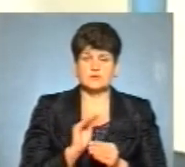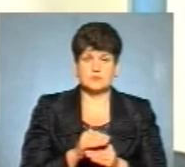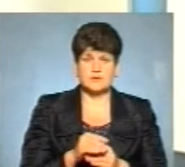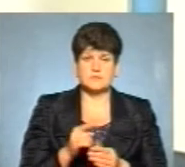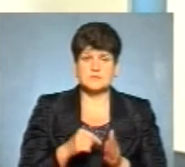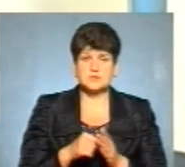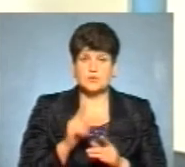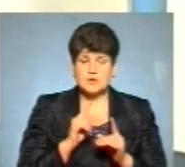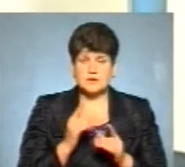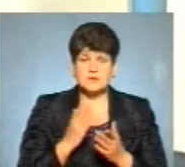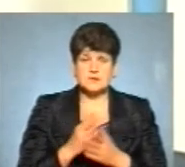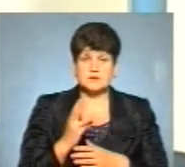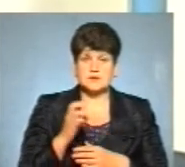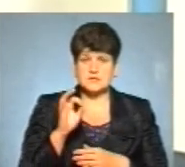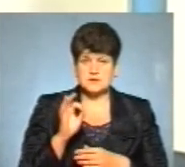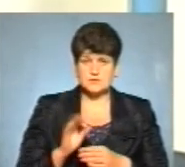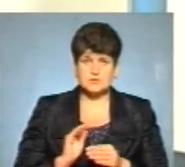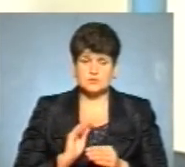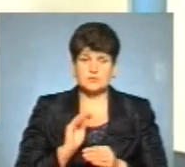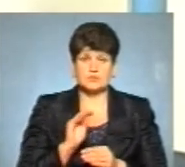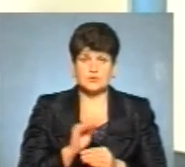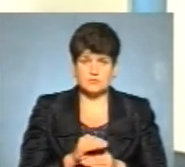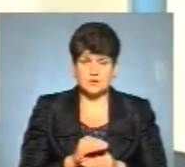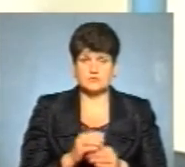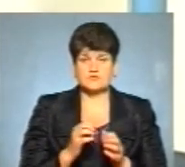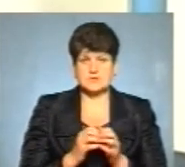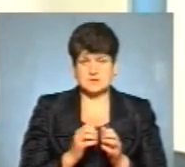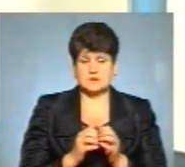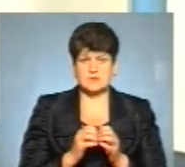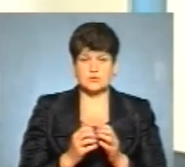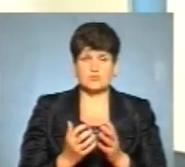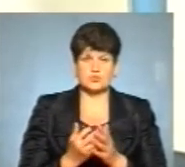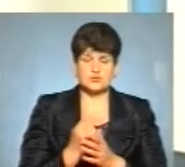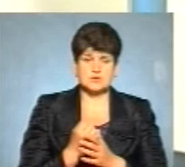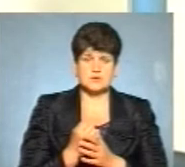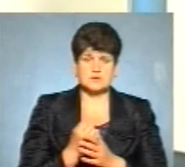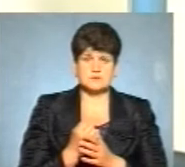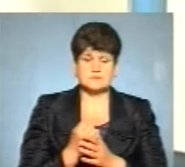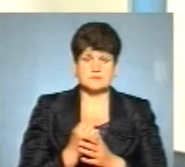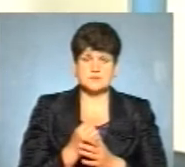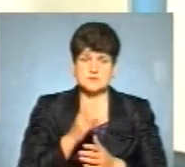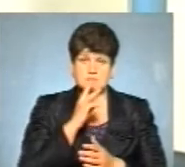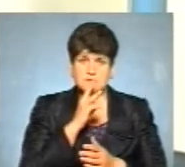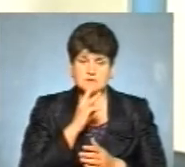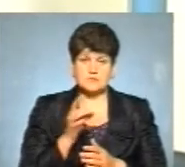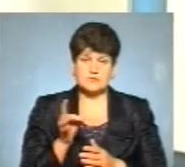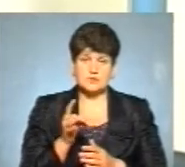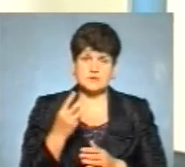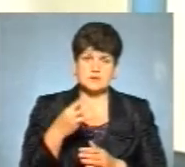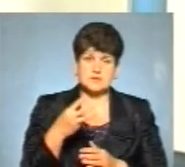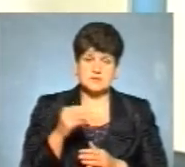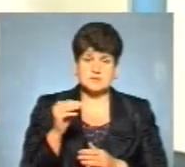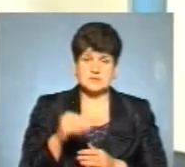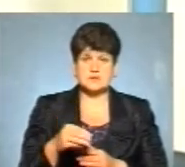ради і є 300% надбавки, то в середньому у нас вже получається заробітна плата в розмірі 30